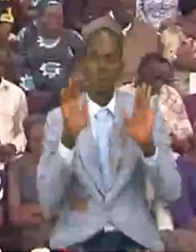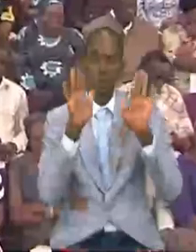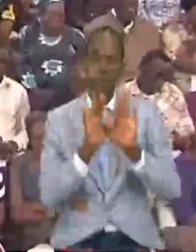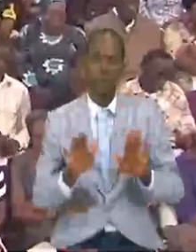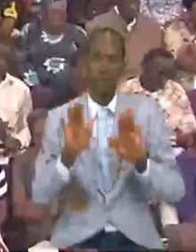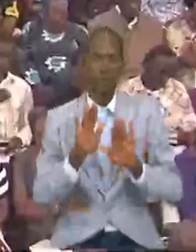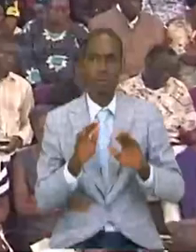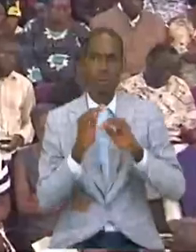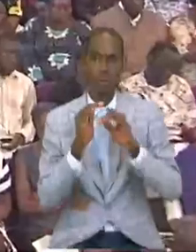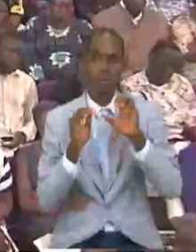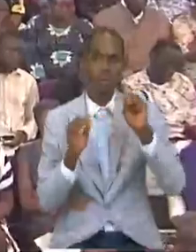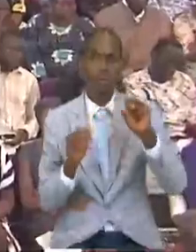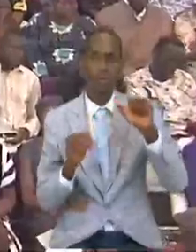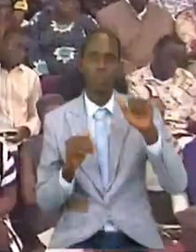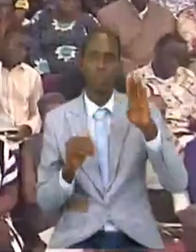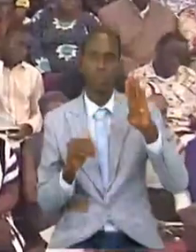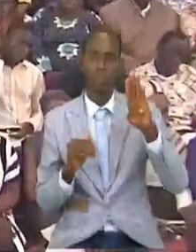du sabbat?